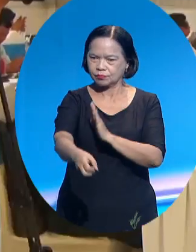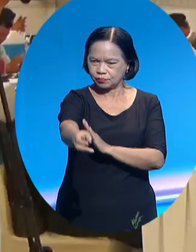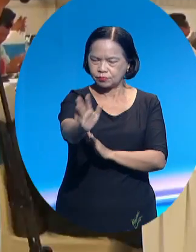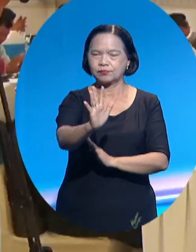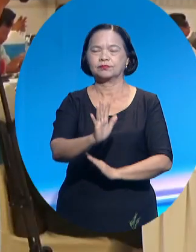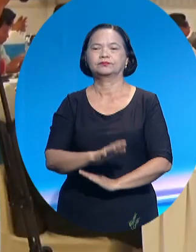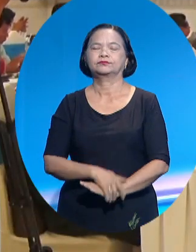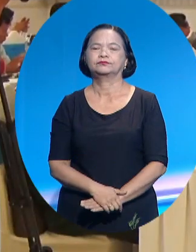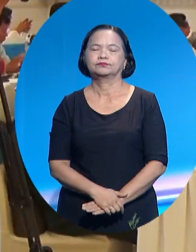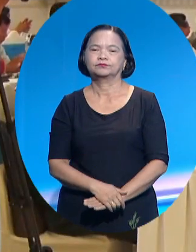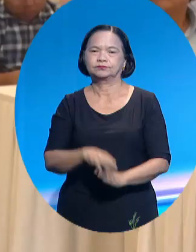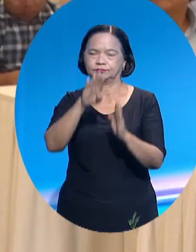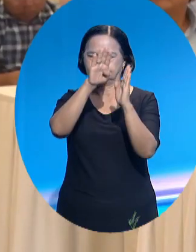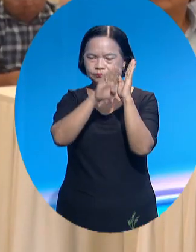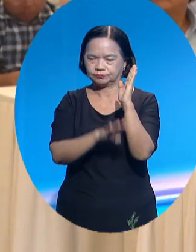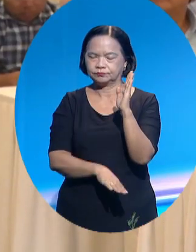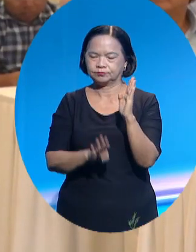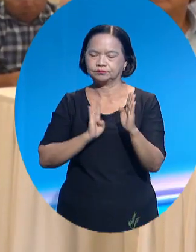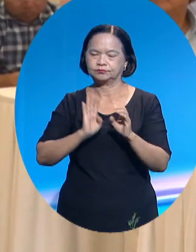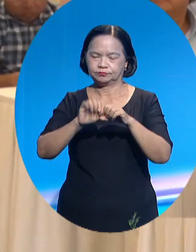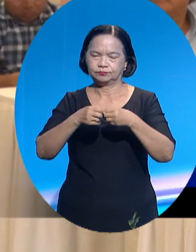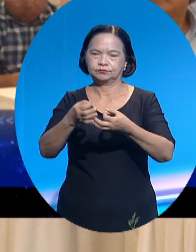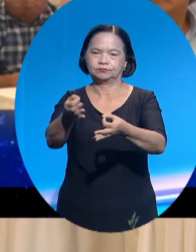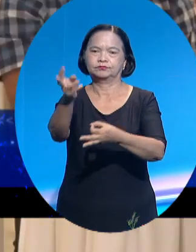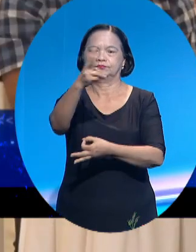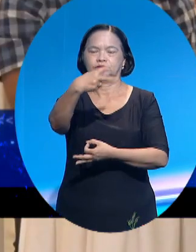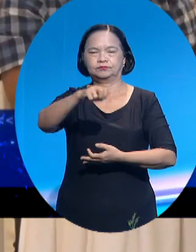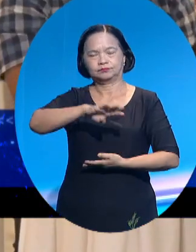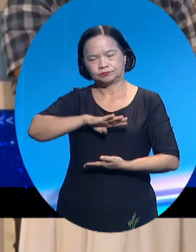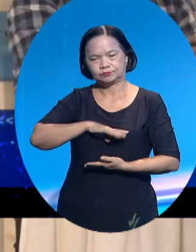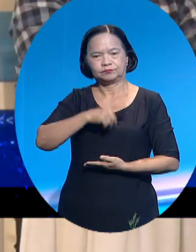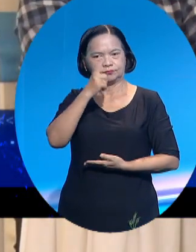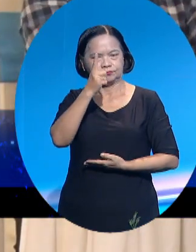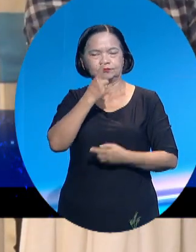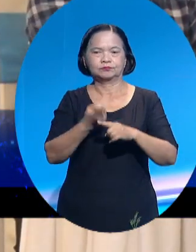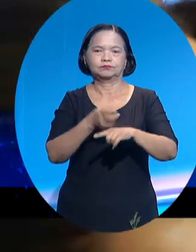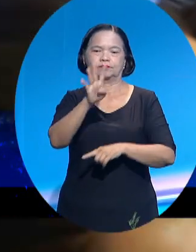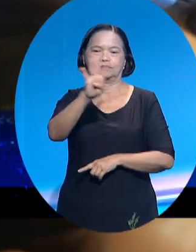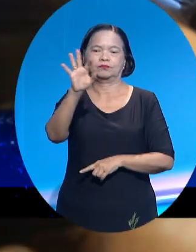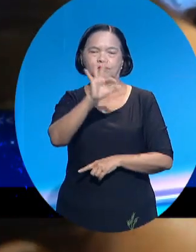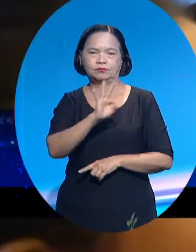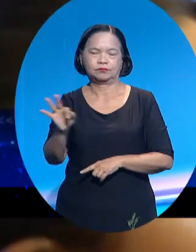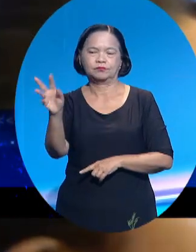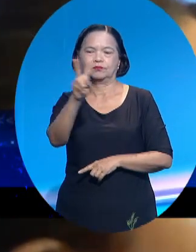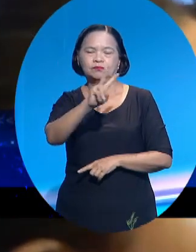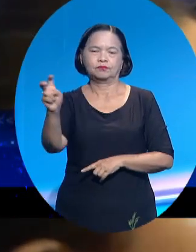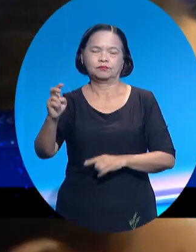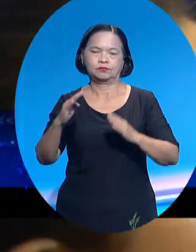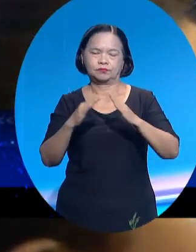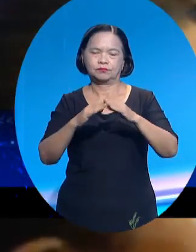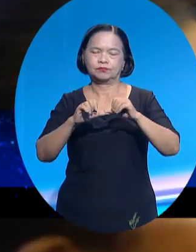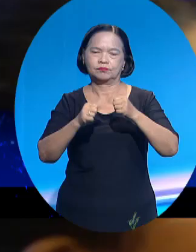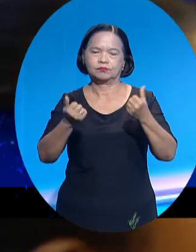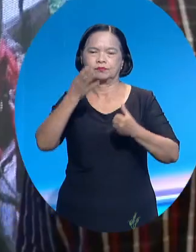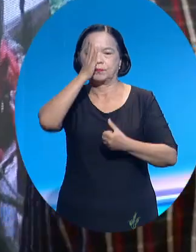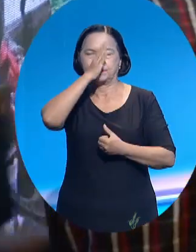trình tại chương trình Lần này ban tổ chức trao tặng 200 phần quà mỗi phần trị giá hơn 4 triệu đồng cho 200 hộ ngư dân trên địa